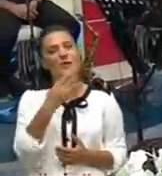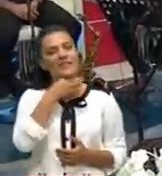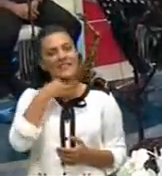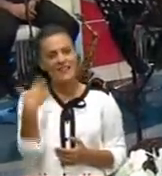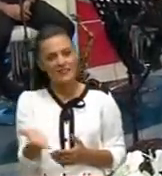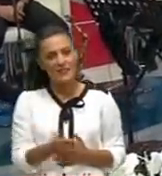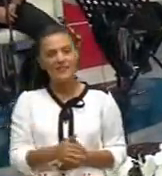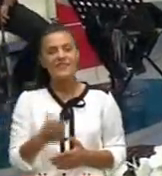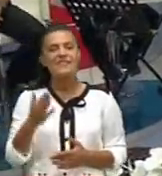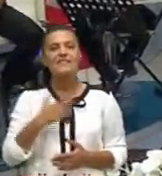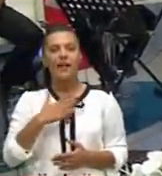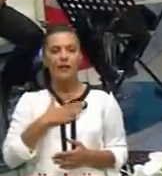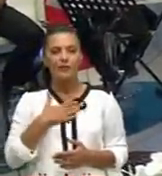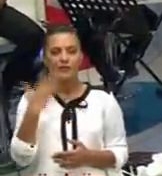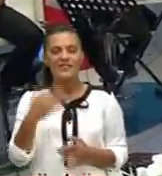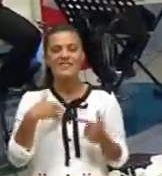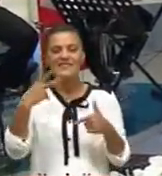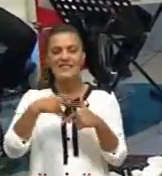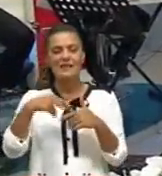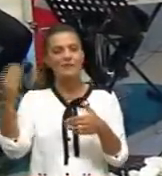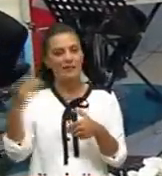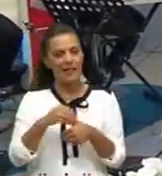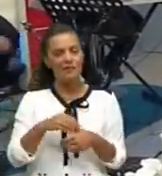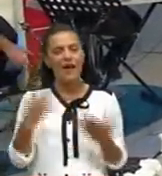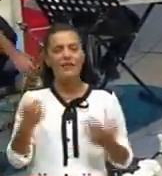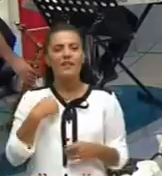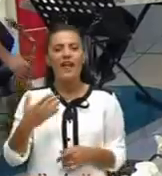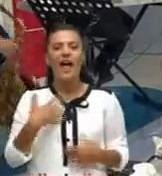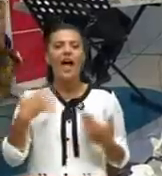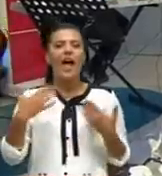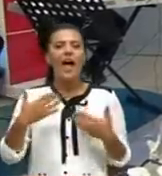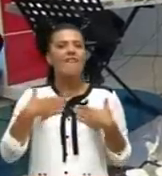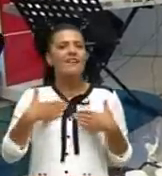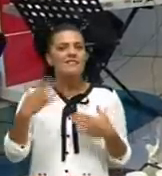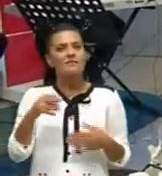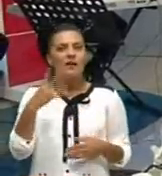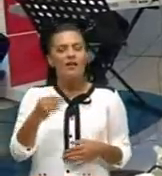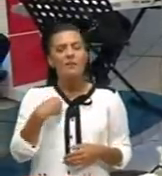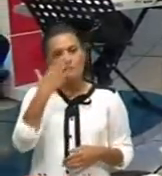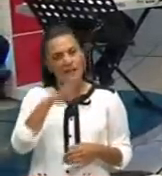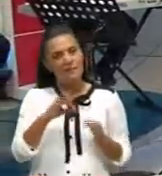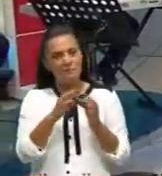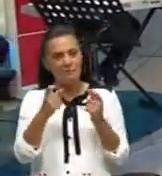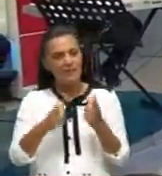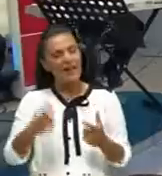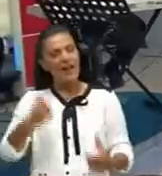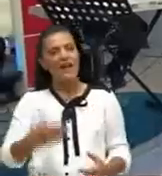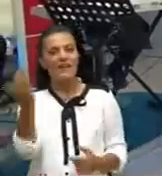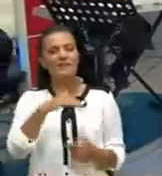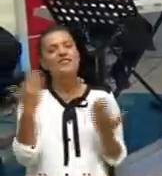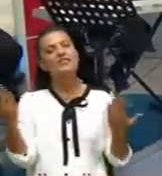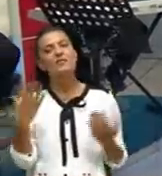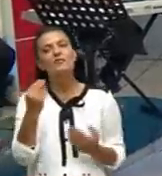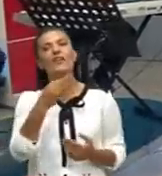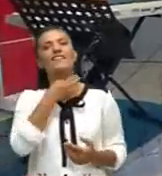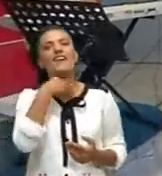harikasınız. Çok teşekkür ediyorum. Tekrar sağ olun. Zihkirimi de taktım. Artık vallahi heveslendirdiniz beni. Yani beklerim Biga'ya. İnşallah. İnşallah.